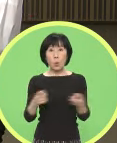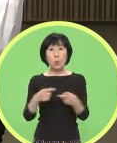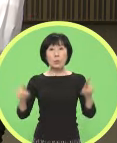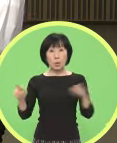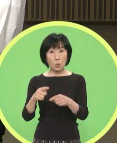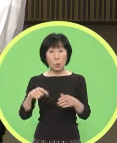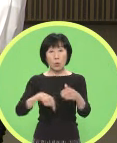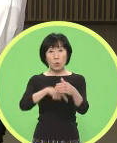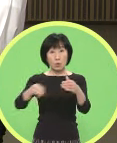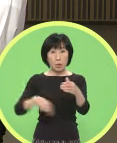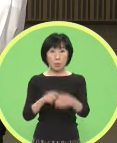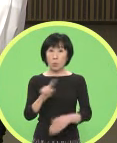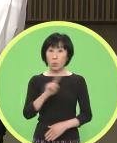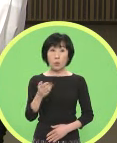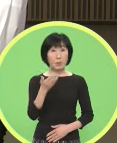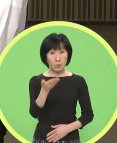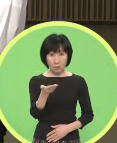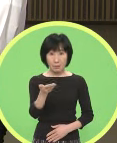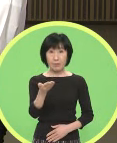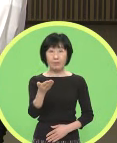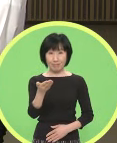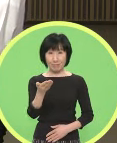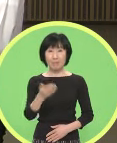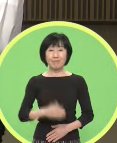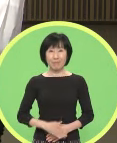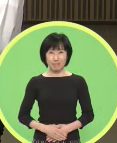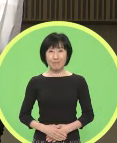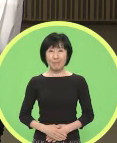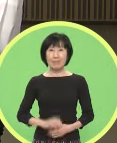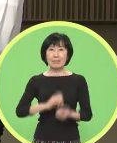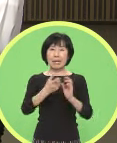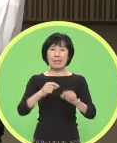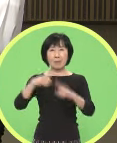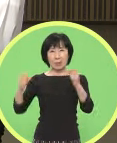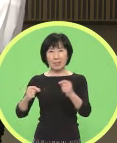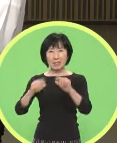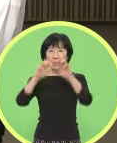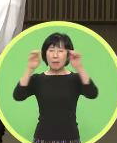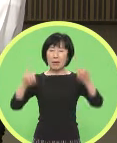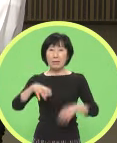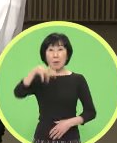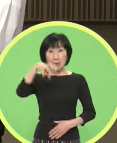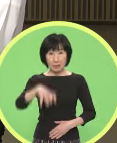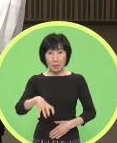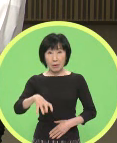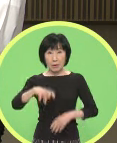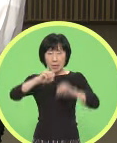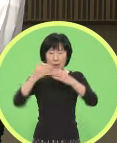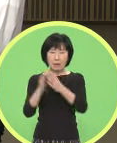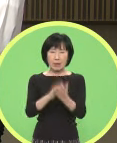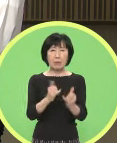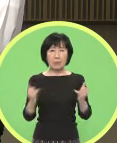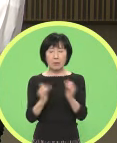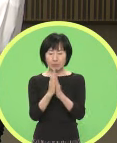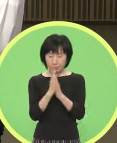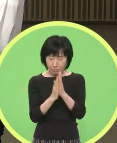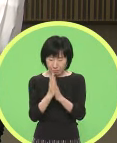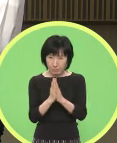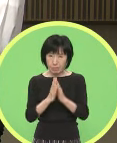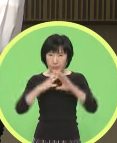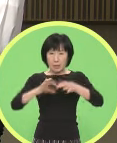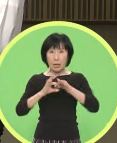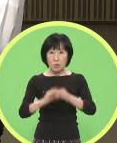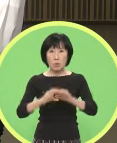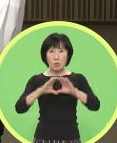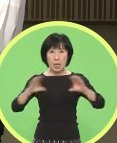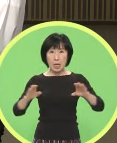平和の夕べコンサートはどんなイベントなんでしょうか。 はい、花や緑で彩られた会場で原爆犠牲者の慰霊と世